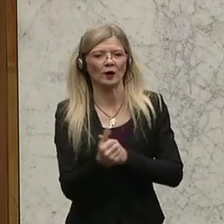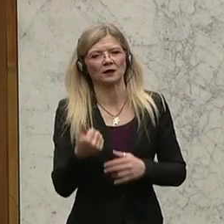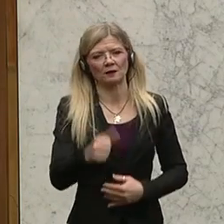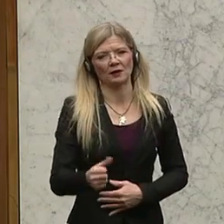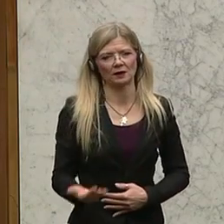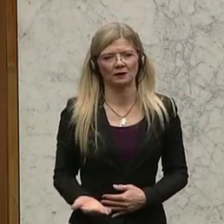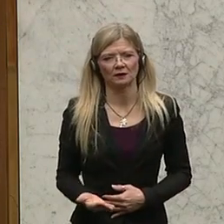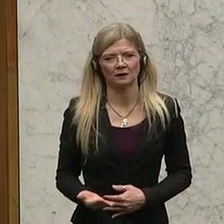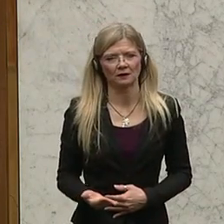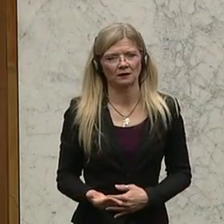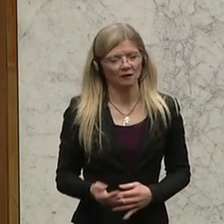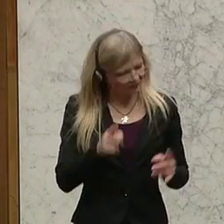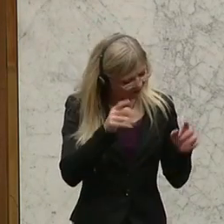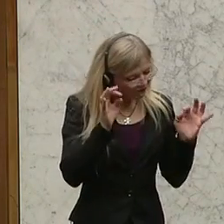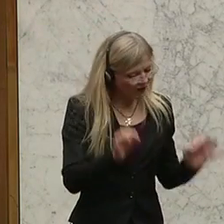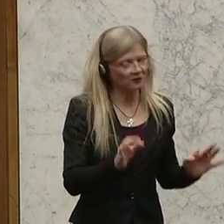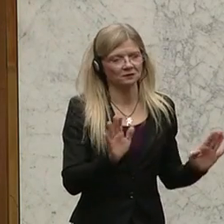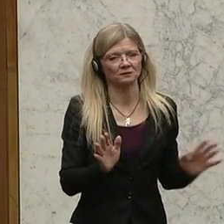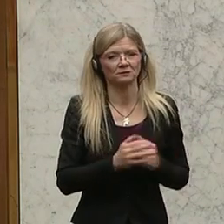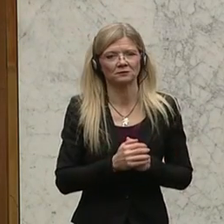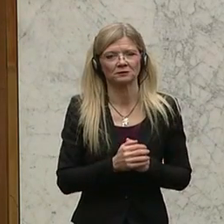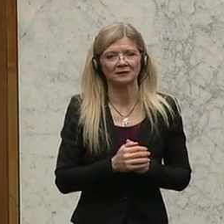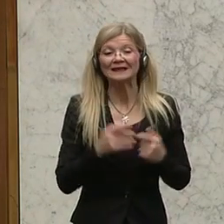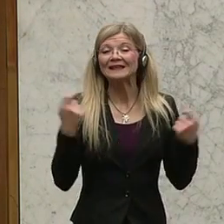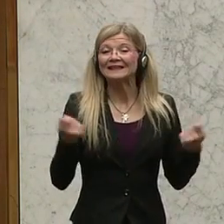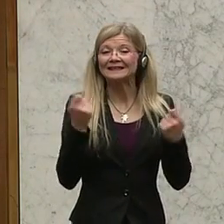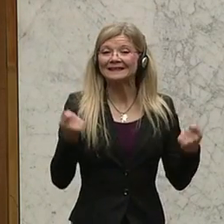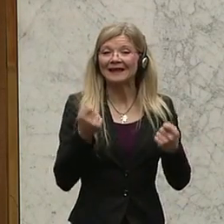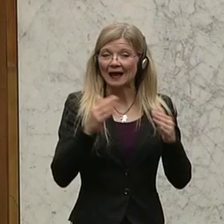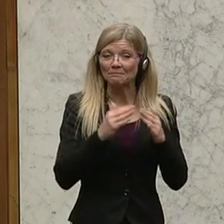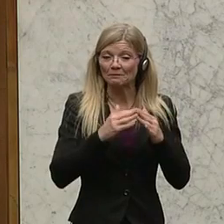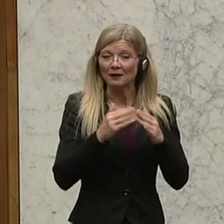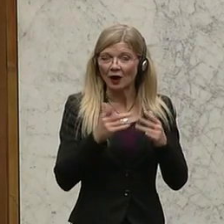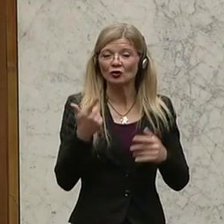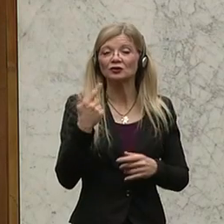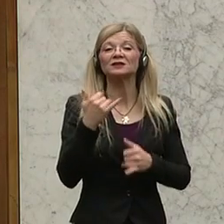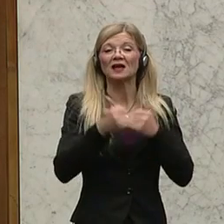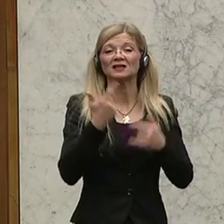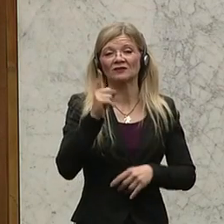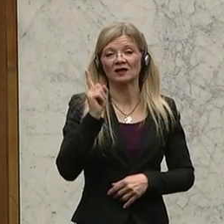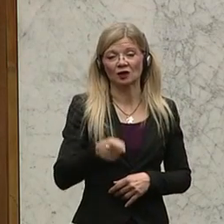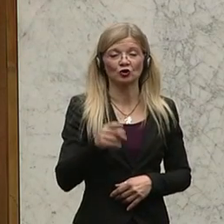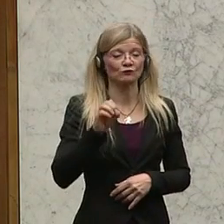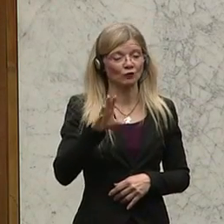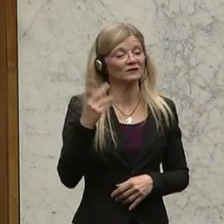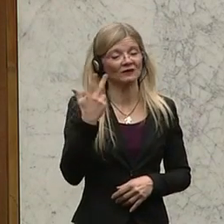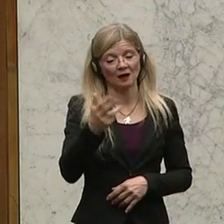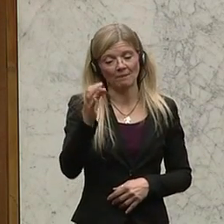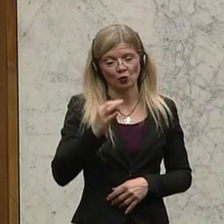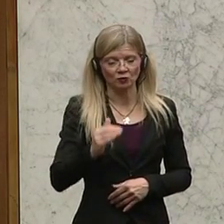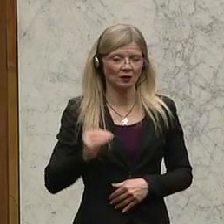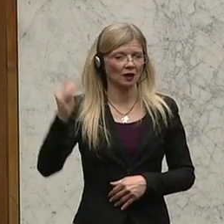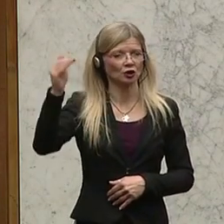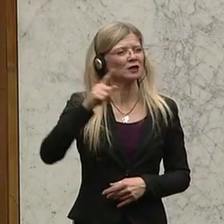verlassen. Die Treibhausemissionen sind, das ist richtig, im Jahr 2015 um 3% angestiegen. Sie kennen auch die